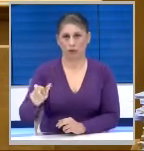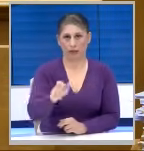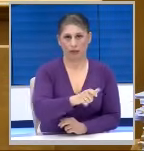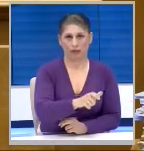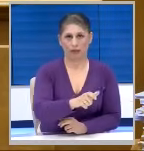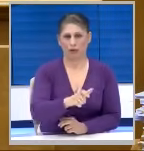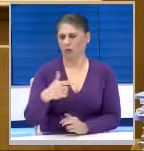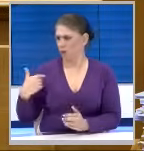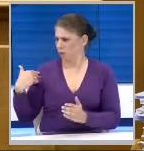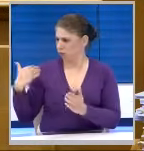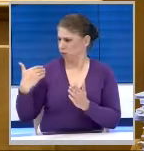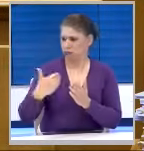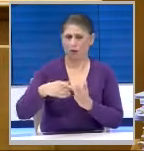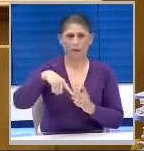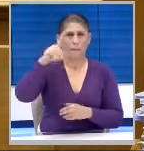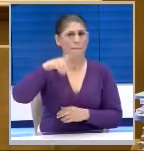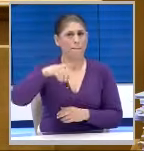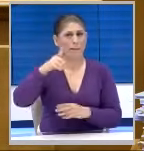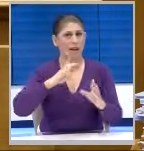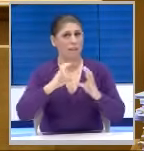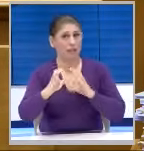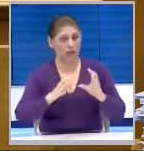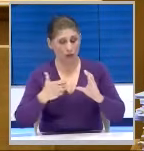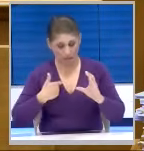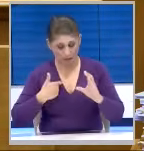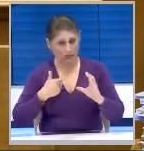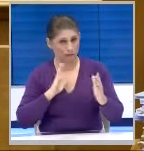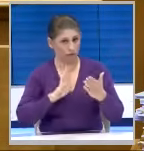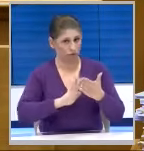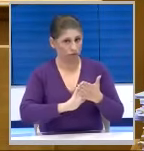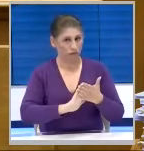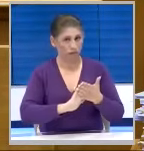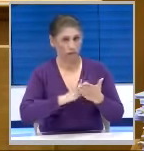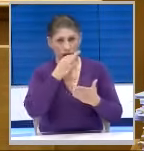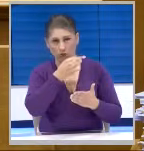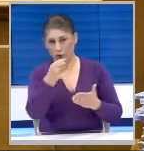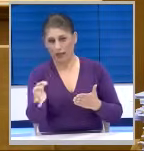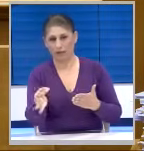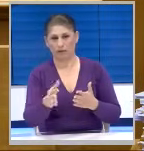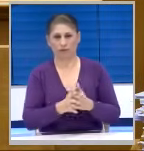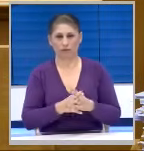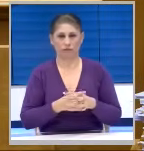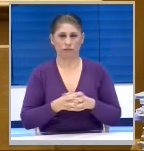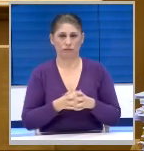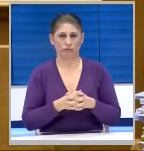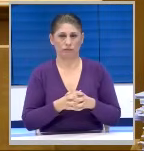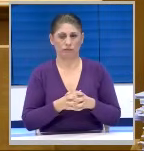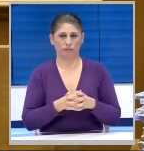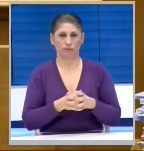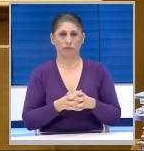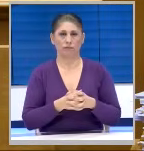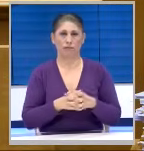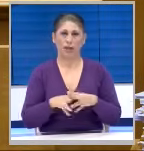όλες αυτές τις μέρες επικοινωνούν μαζί μου και μου λένε ότι παίρνουν